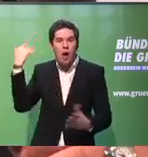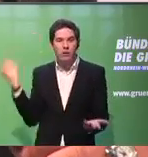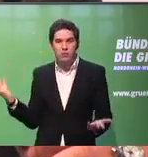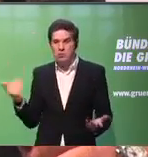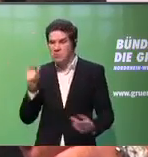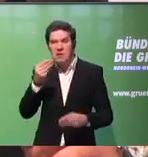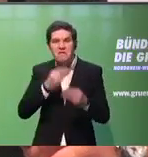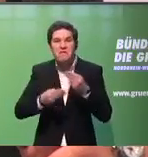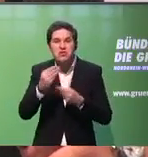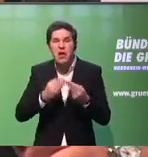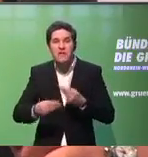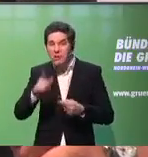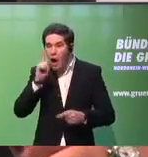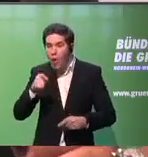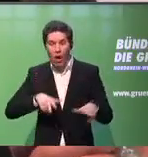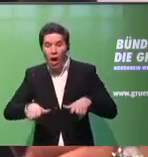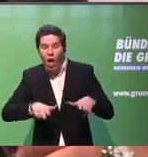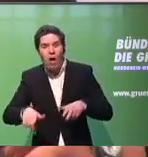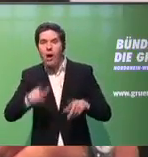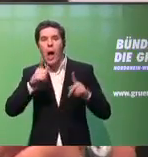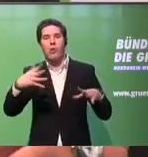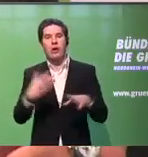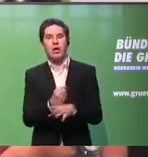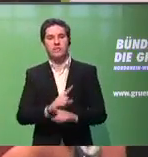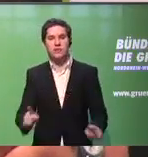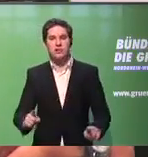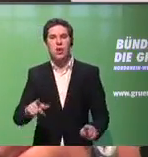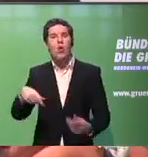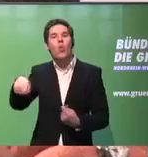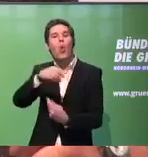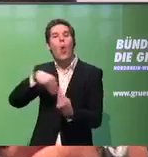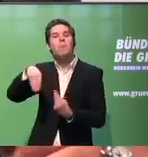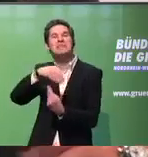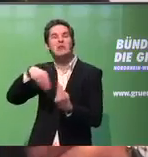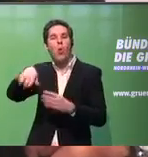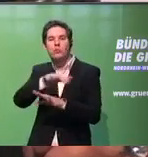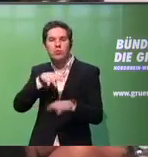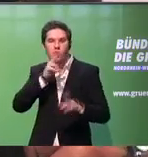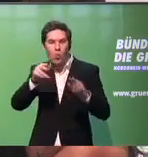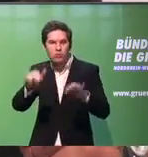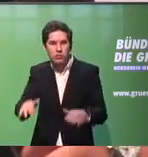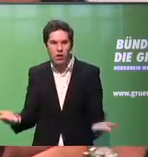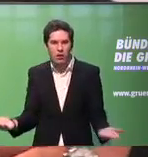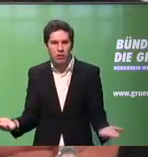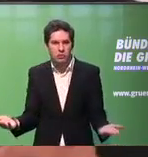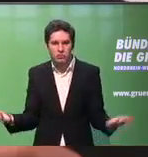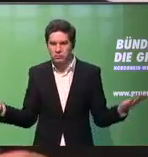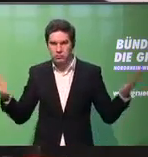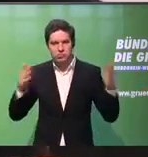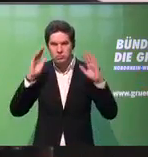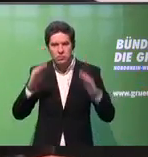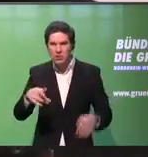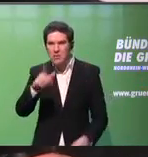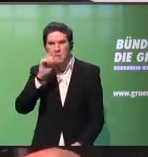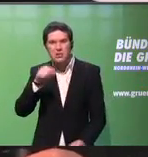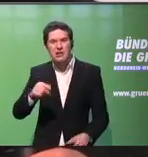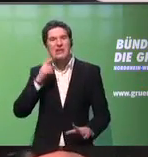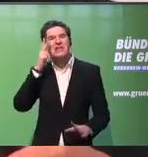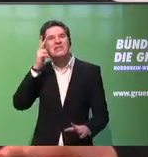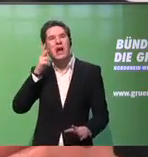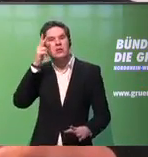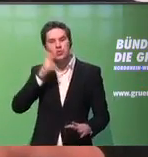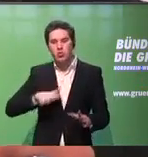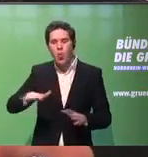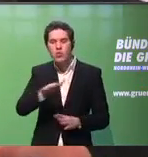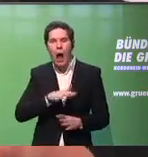wirtschaftlichen Probleme haben sie nicht in den Griff bekommen, weil die Korruption schwert. Und eine Rückbesinnung auf die nationale Situation ist auch